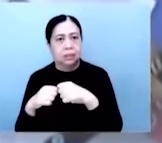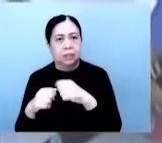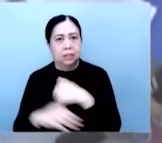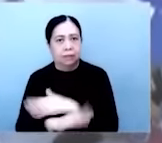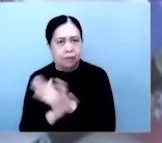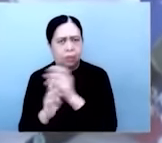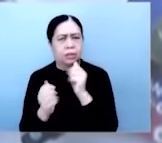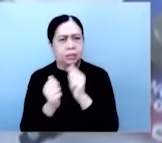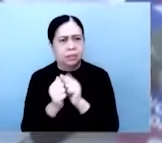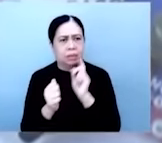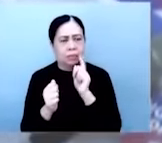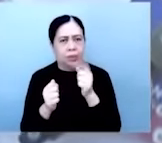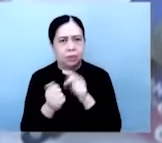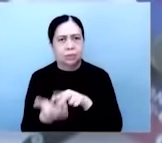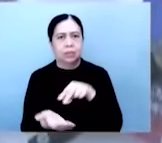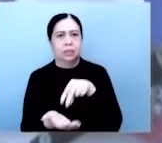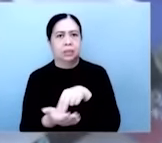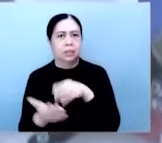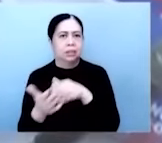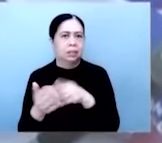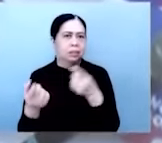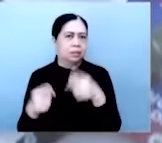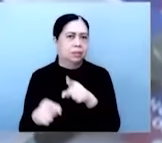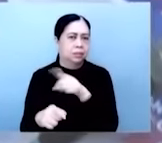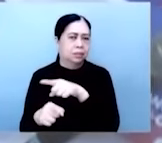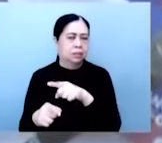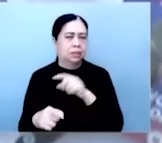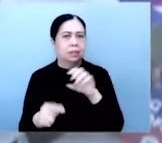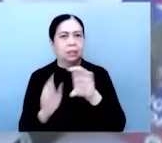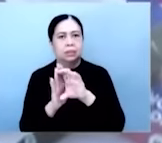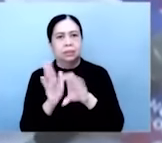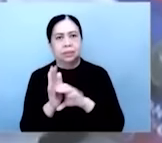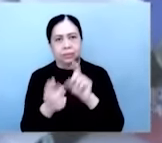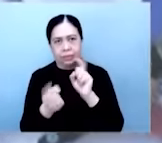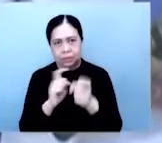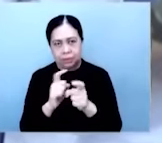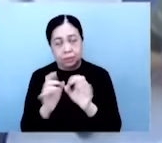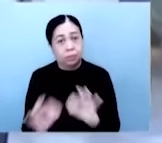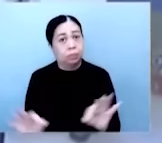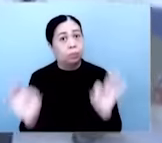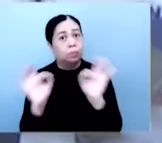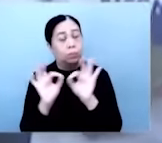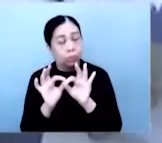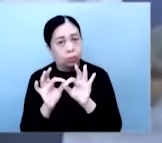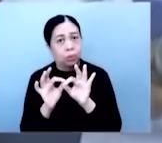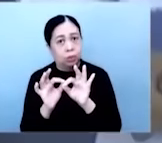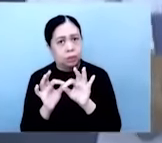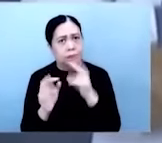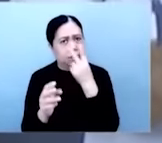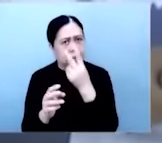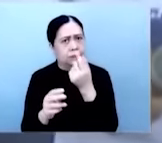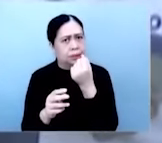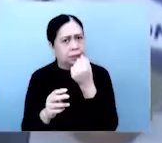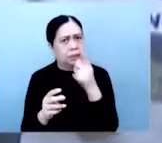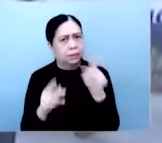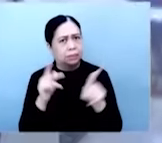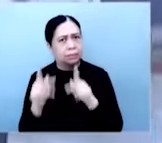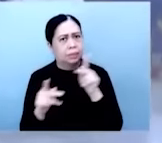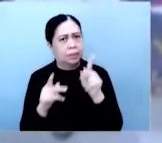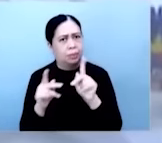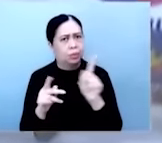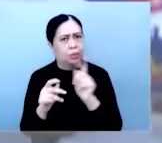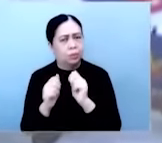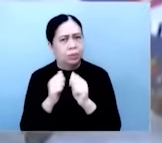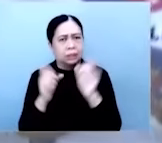mga tumitindig laban sa isinusulong na charter change. Mahalaga raw na makita at maintindihan ng publiko ang